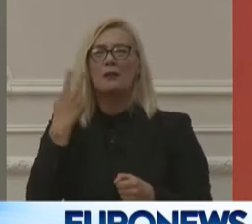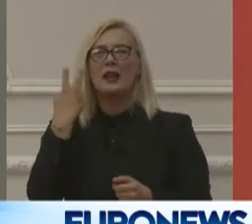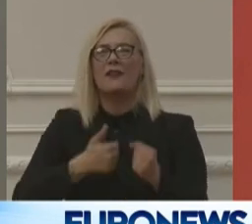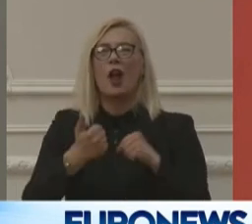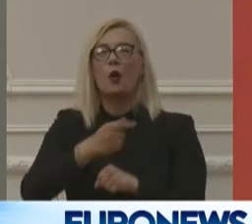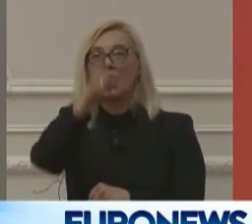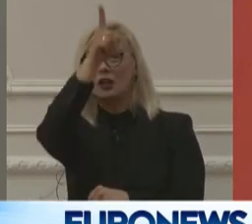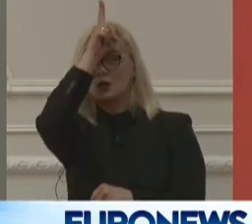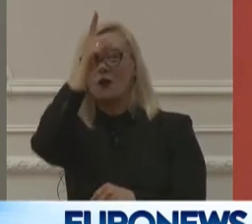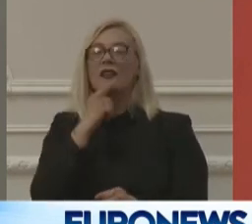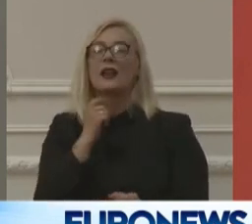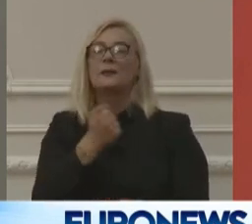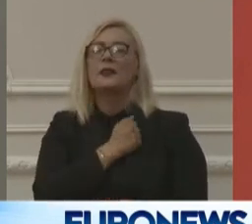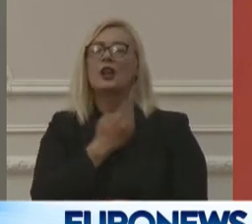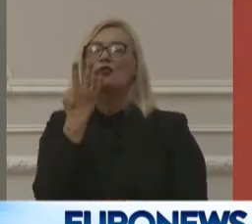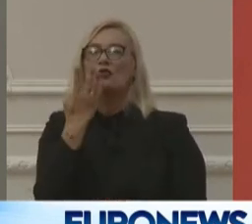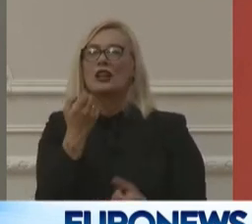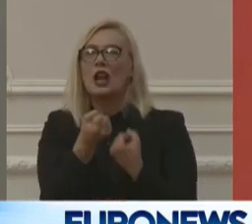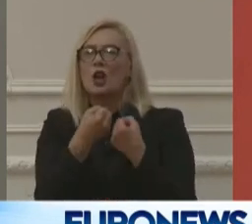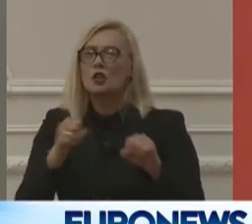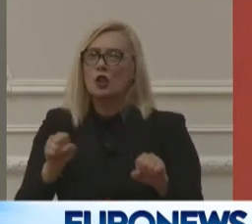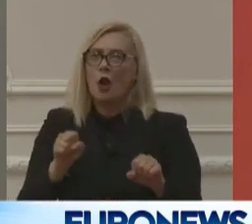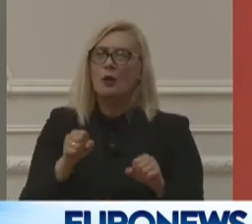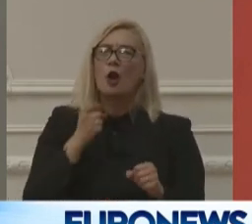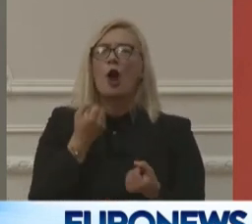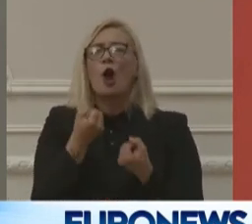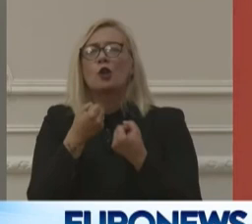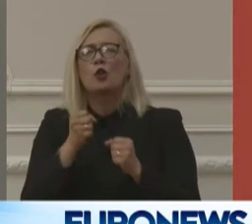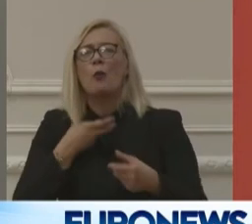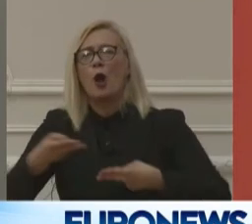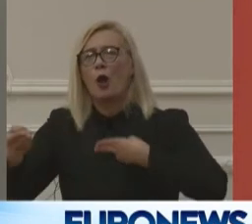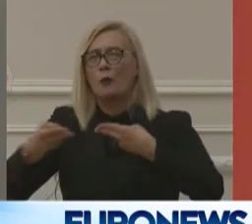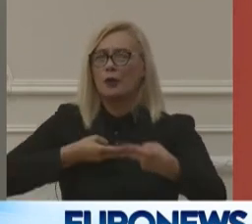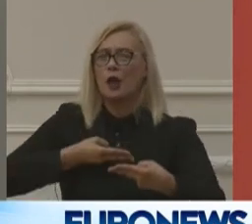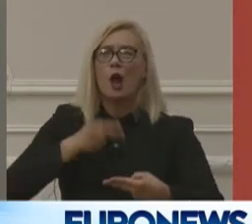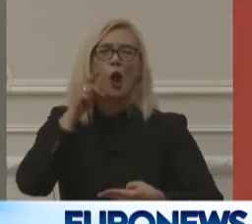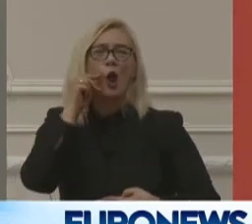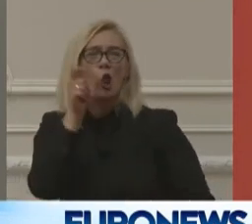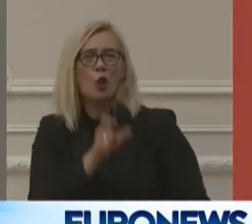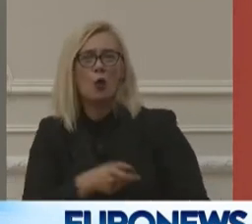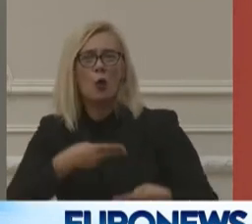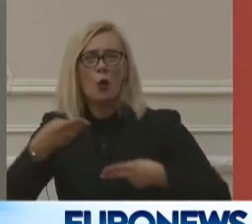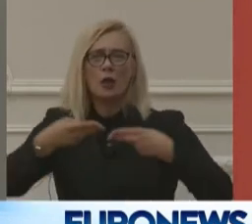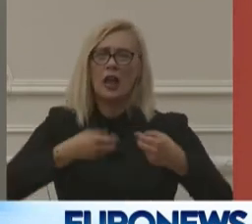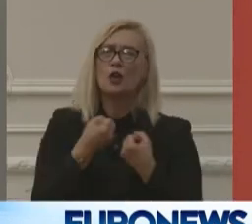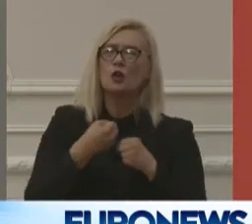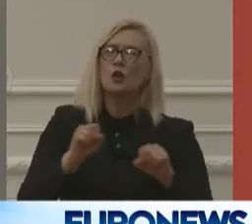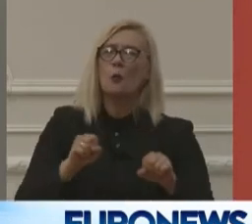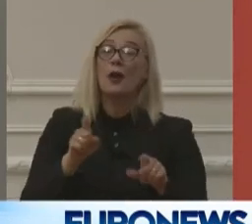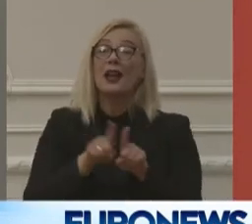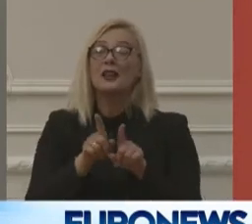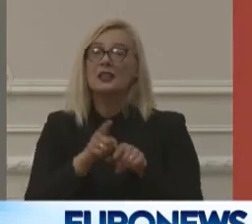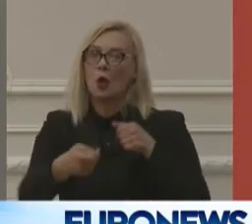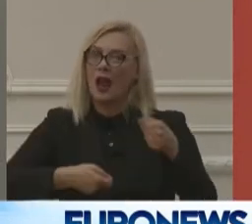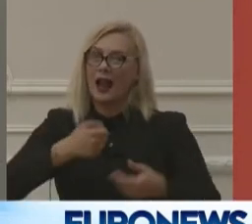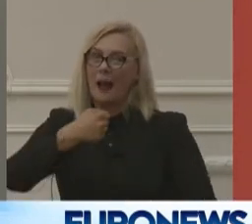para 2 vitesh në Sofia, garantimi i 4 lirjeve qarkullimit të lirë të mallrave të